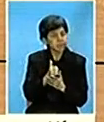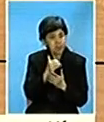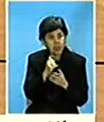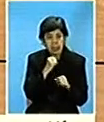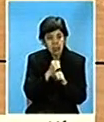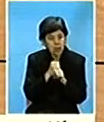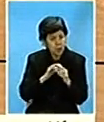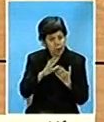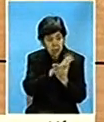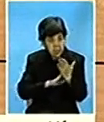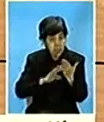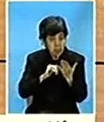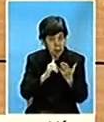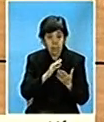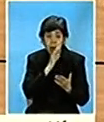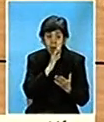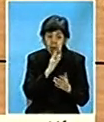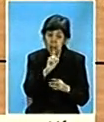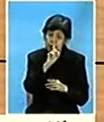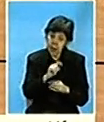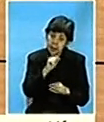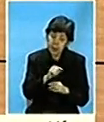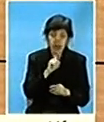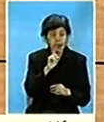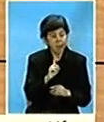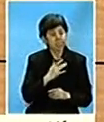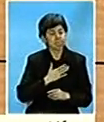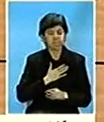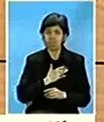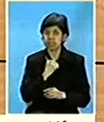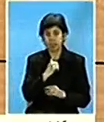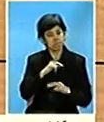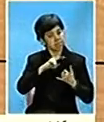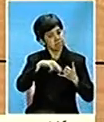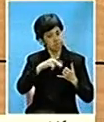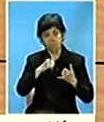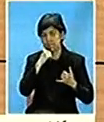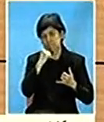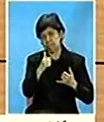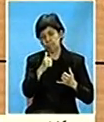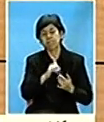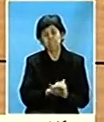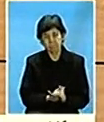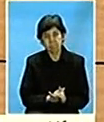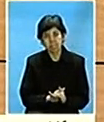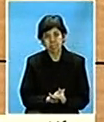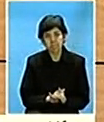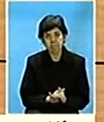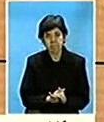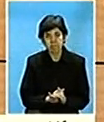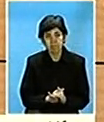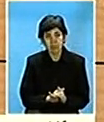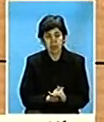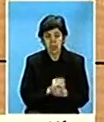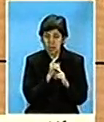ายในประเทศแล้วว่าถ้าตายที่นี่ก็ถือว่าตายอย่างสมศักดิ์ศรีได้รับการรักษาอย่างถูกต้องแล้วก็ต